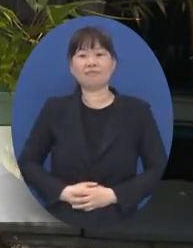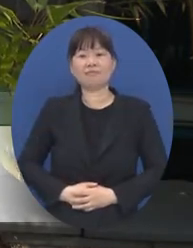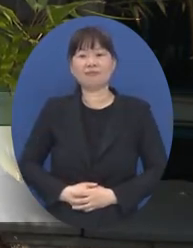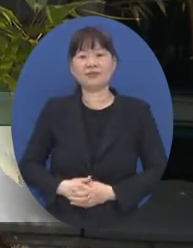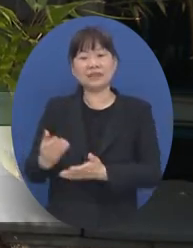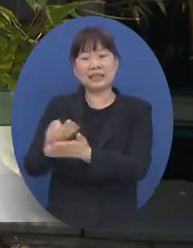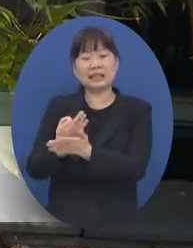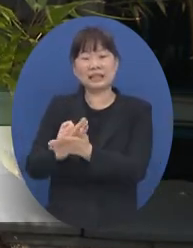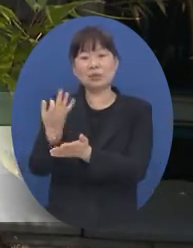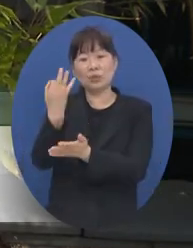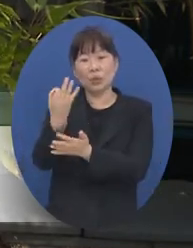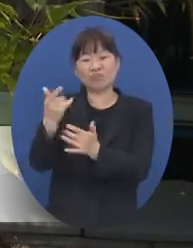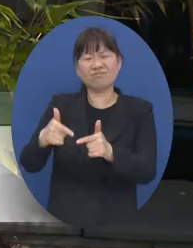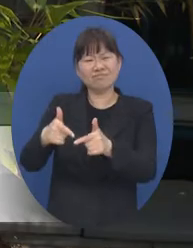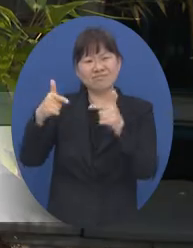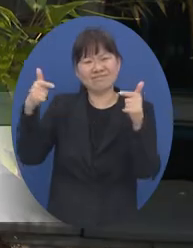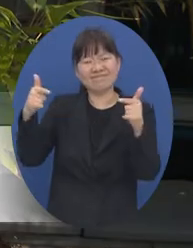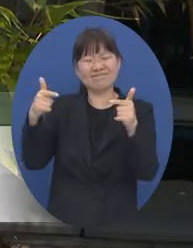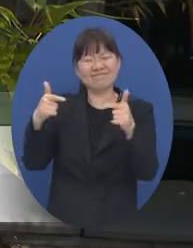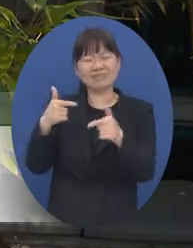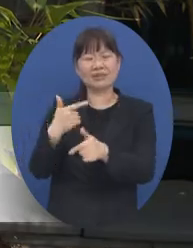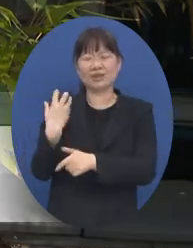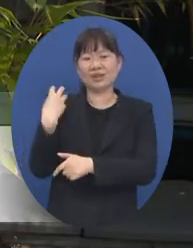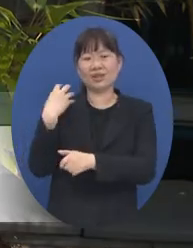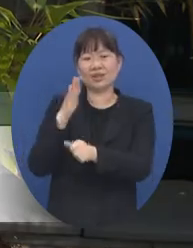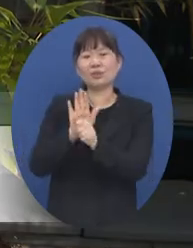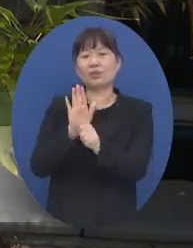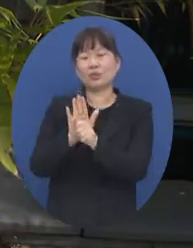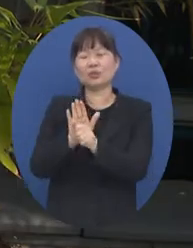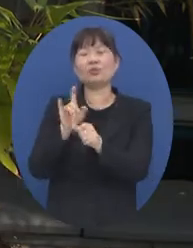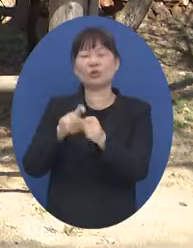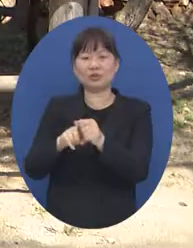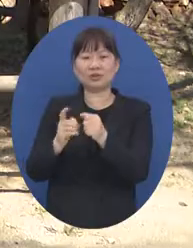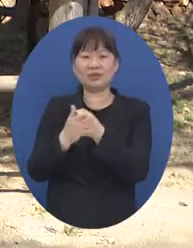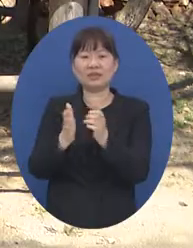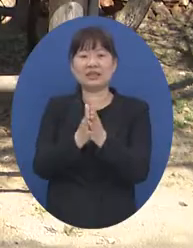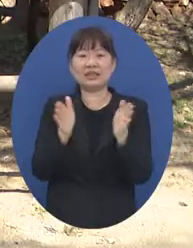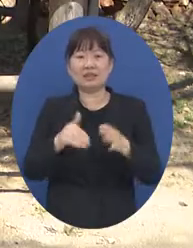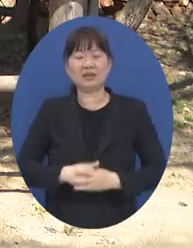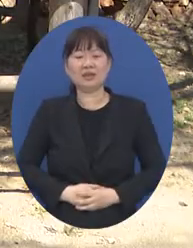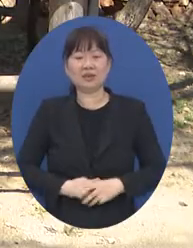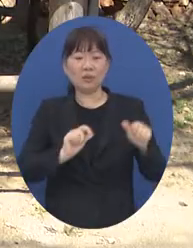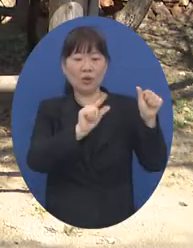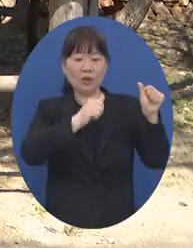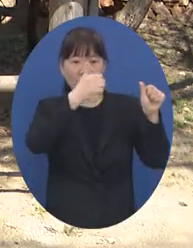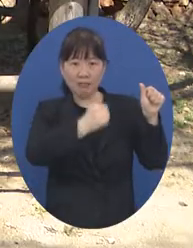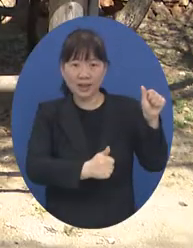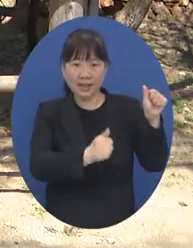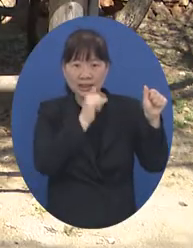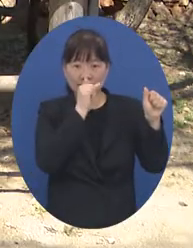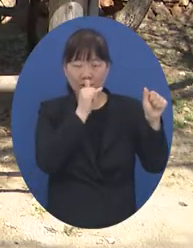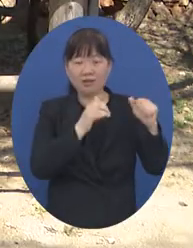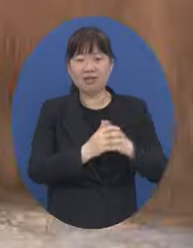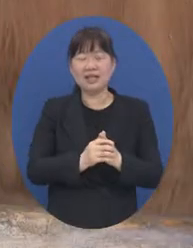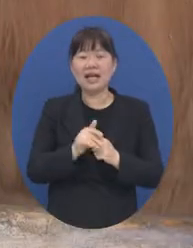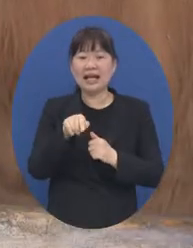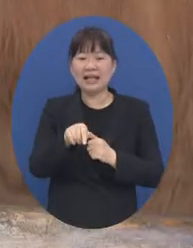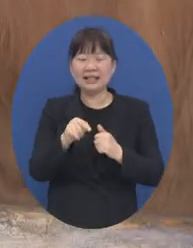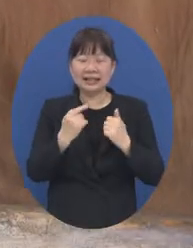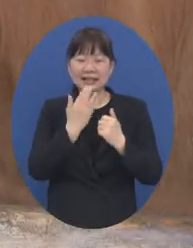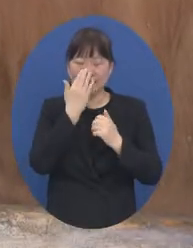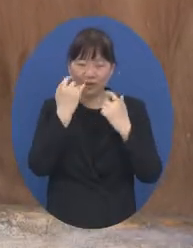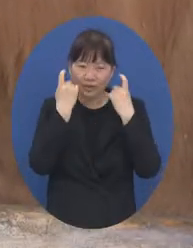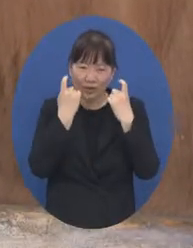매출액 증대에도 기여하는 그런 목적으로 추진을 하고 있습니다. 5월 말까지 진행되는 착한 여행 글로벌 캠페인의